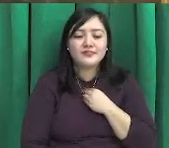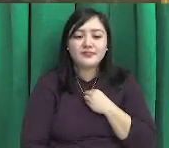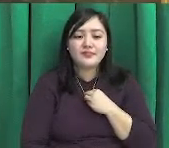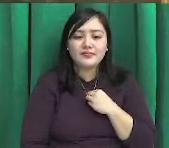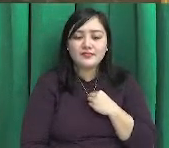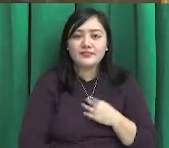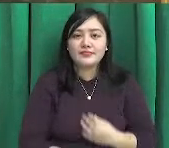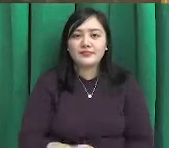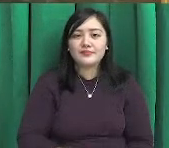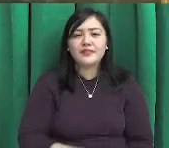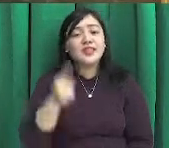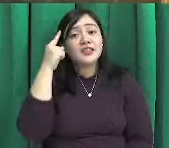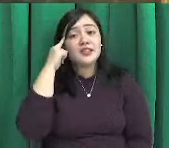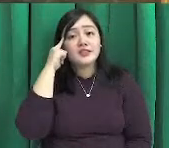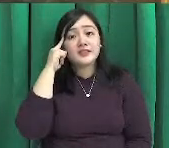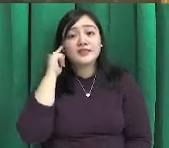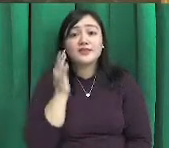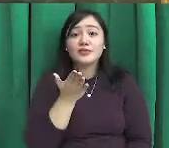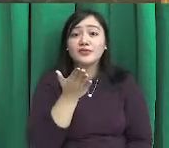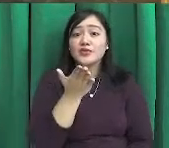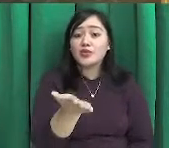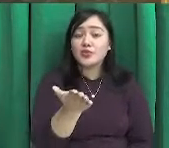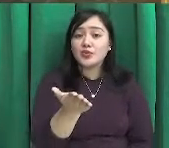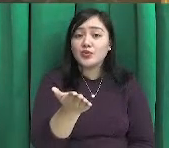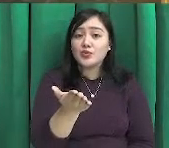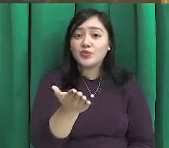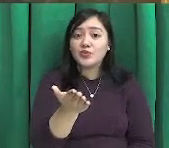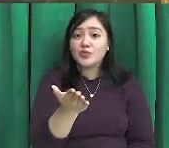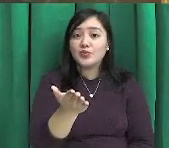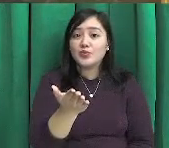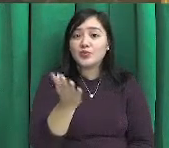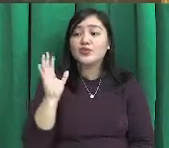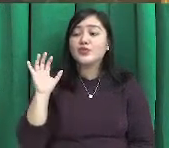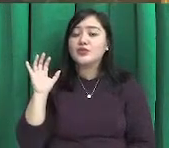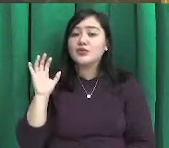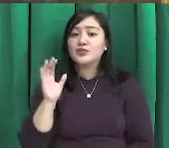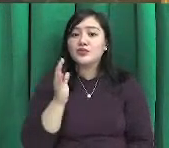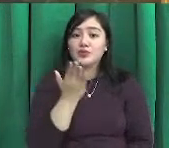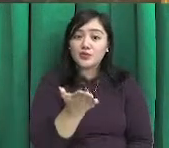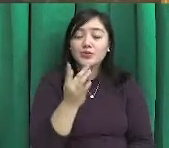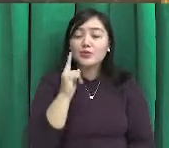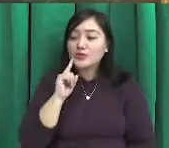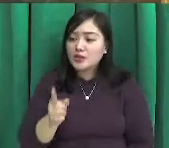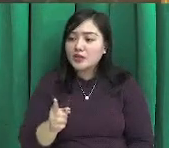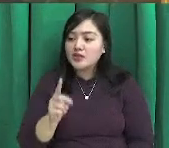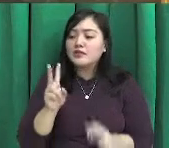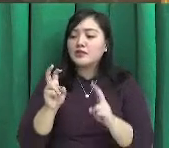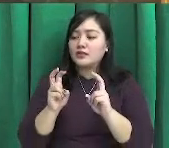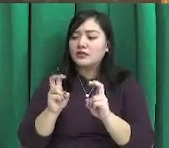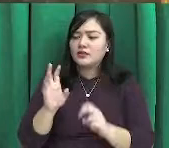nag-uo ka na meron ka palang tataglayin, meron ka palang susuungin,